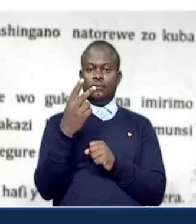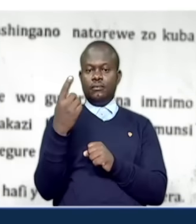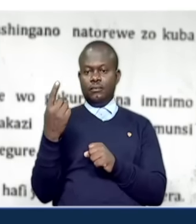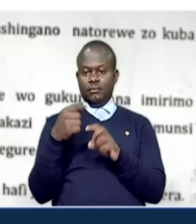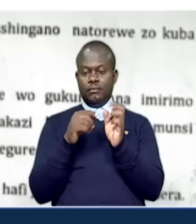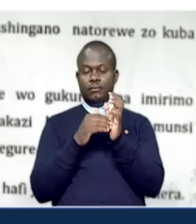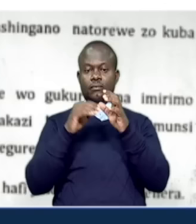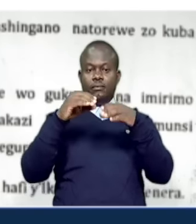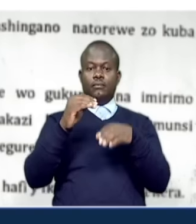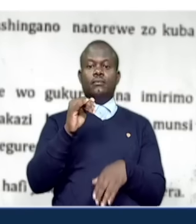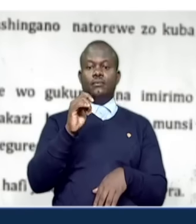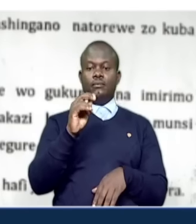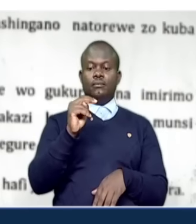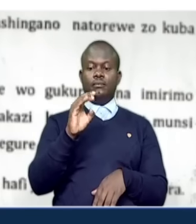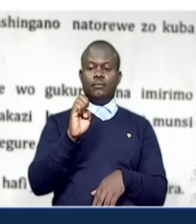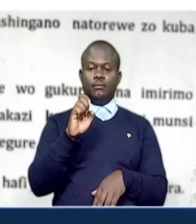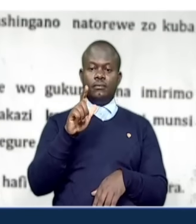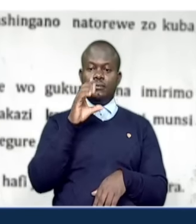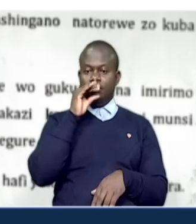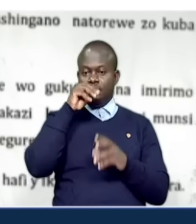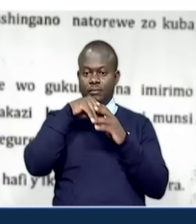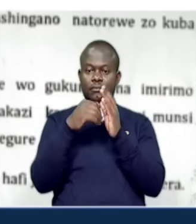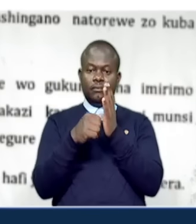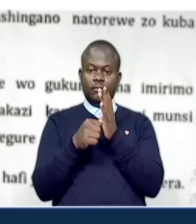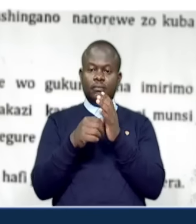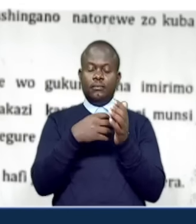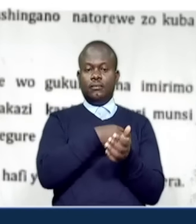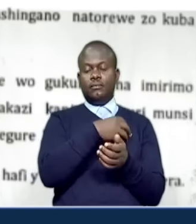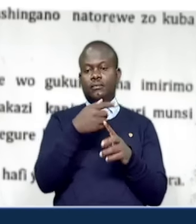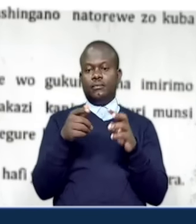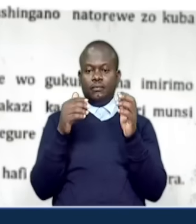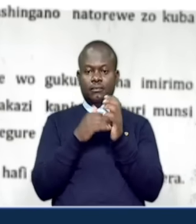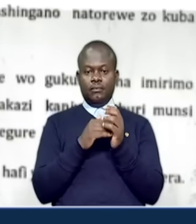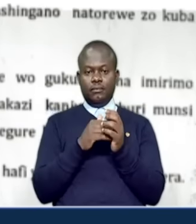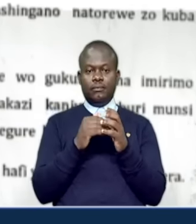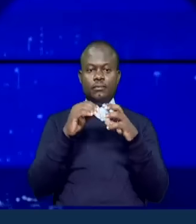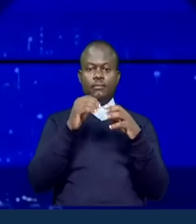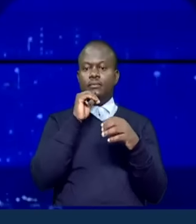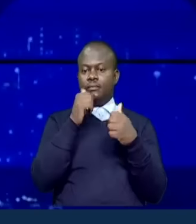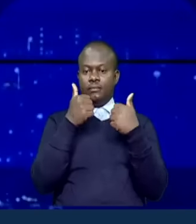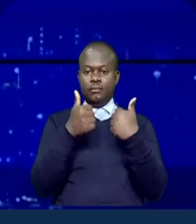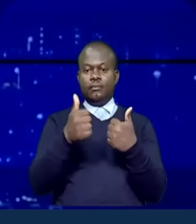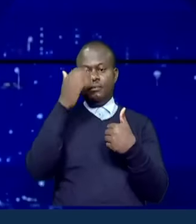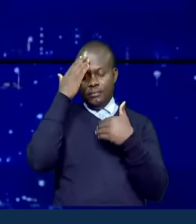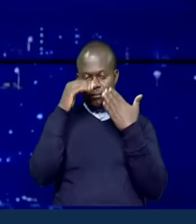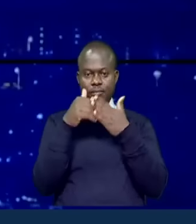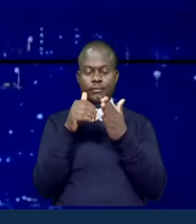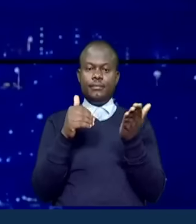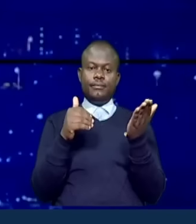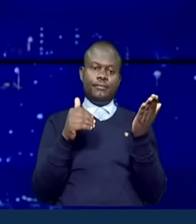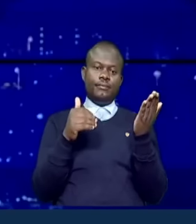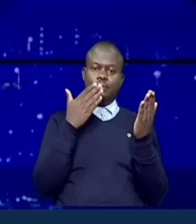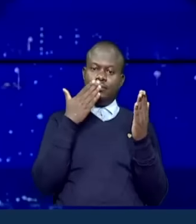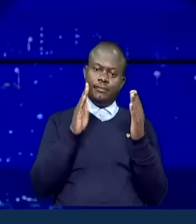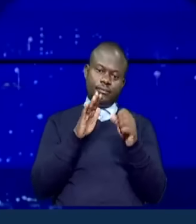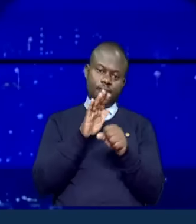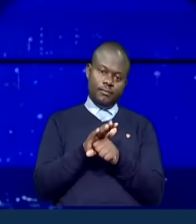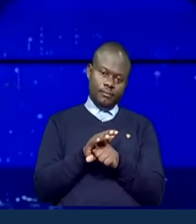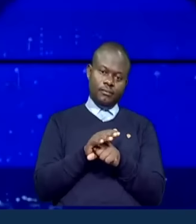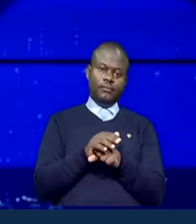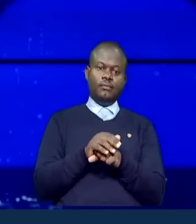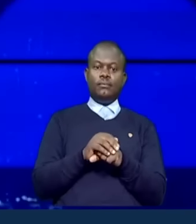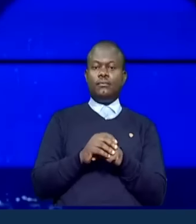ikipe ya Etincelles ikaba imazemo igihe ibivugwamo ibibazo by'ubukungu ndetse ikaba ari ikipe idahagaze neza kubera ko ihagaze ahabi, ihagaze mu